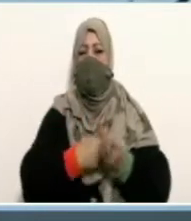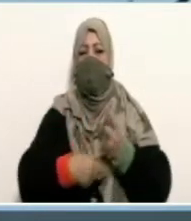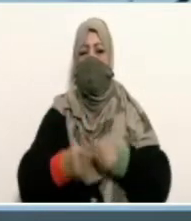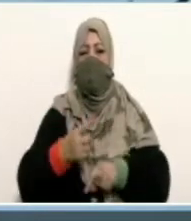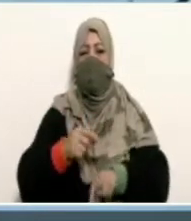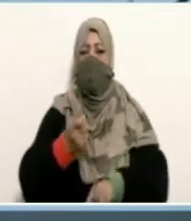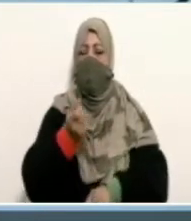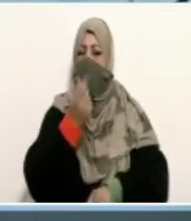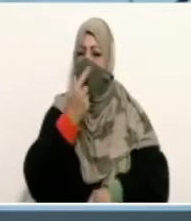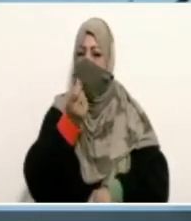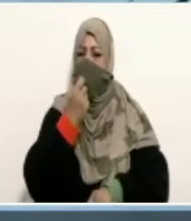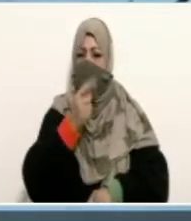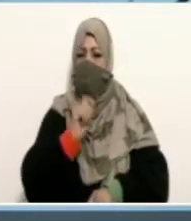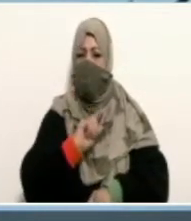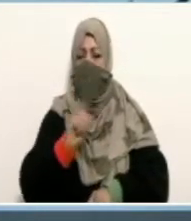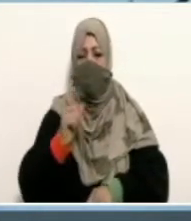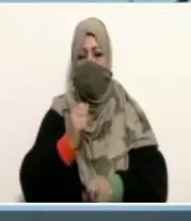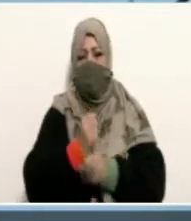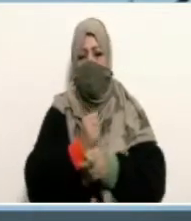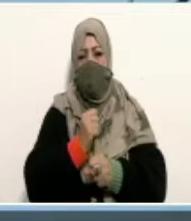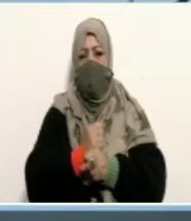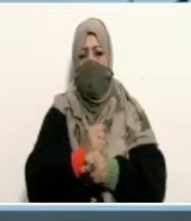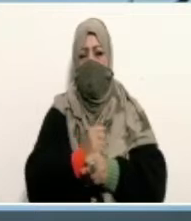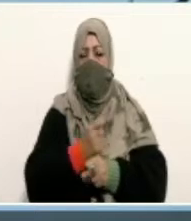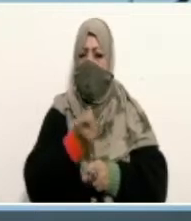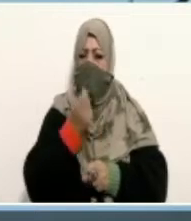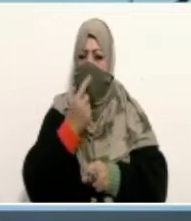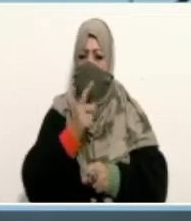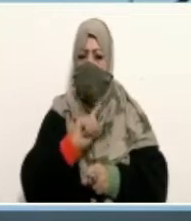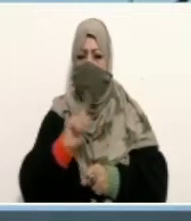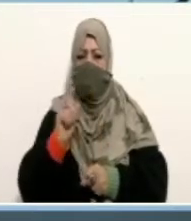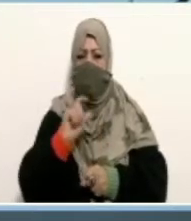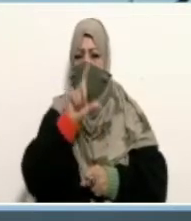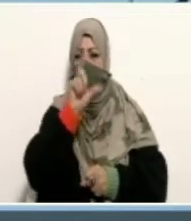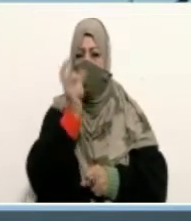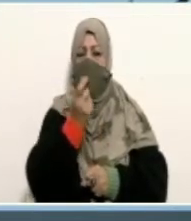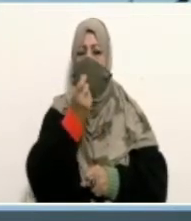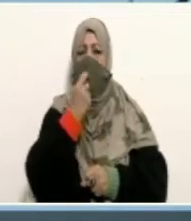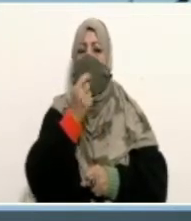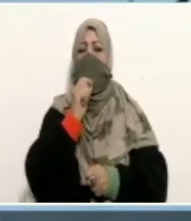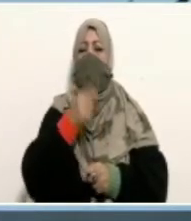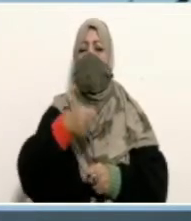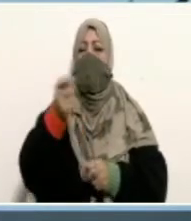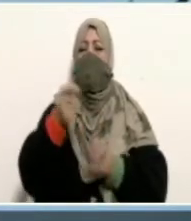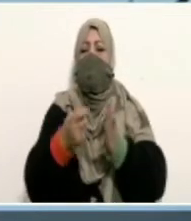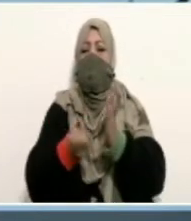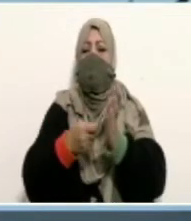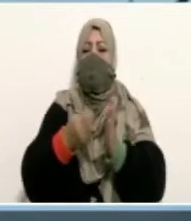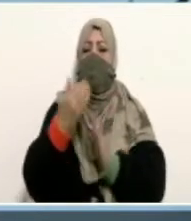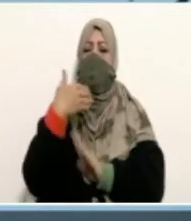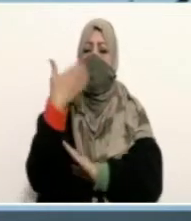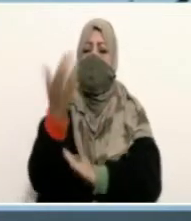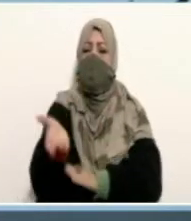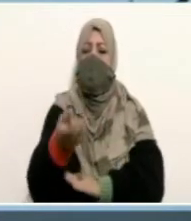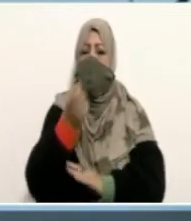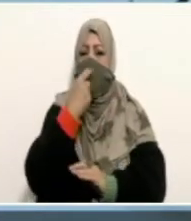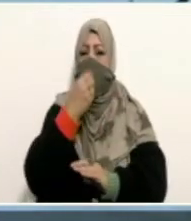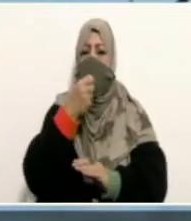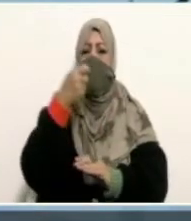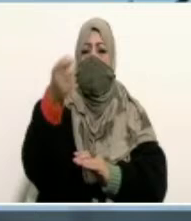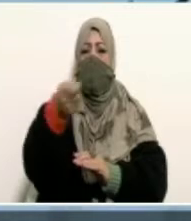تقوم بإعطاء الدواء وصرف الدواء على حسب ما وصف الطبيب، فتصرف